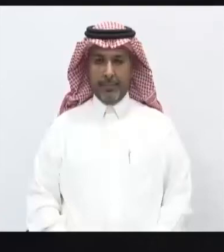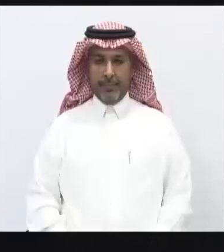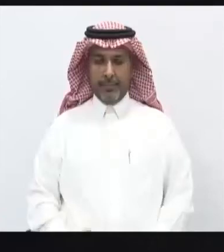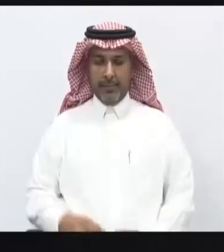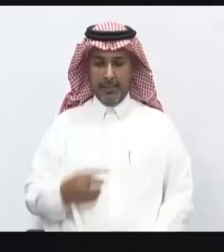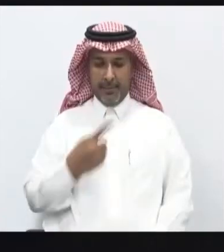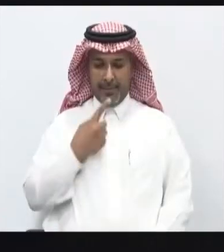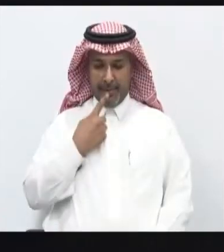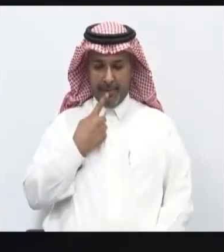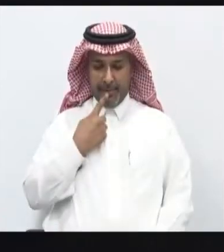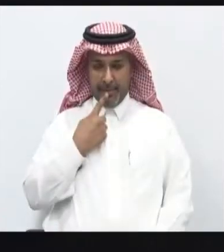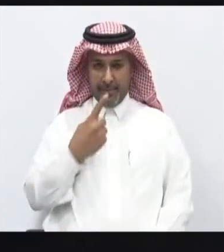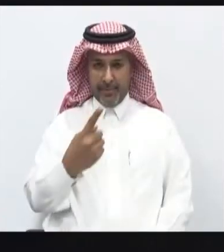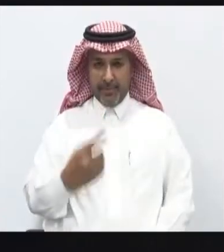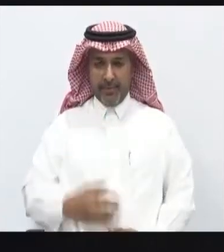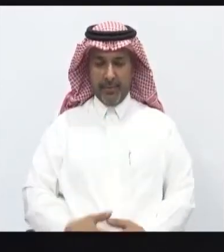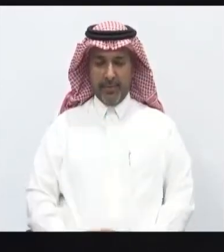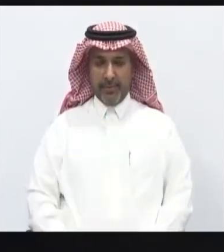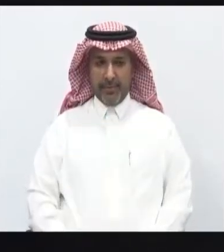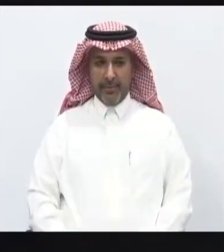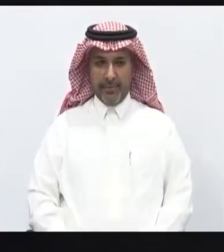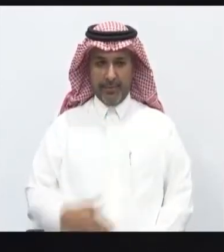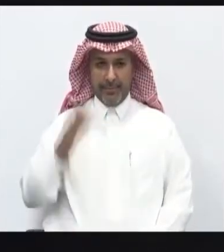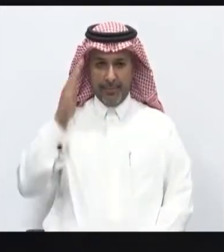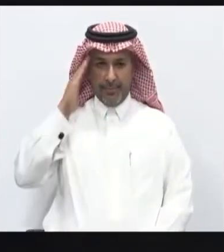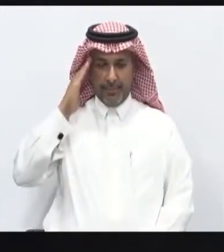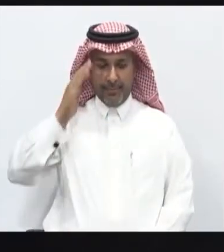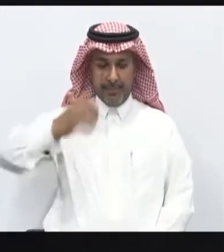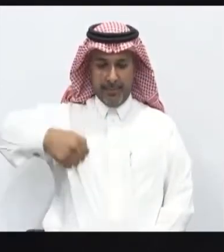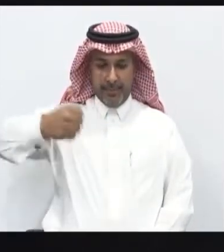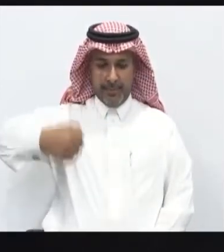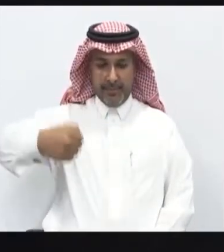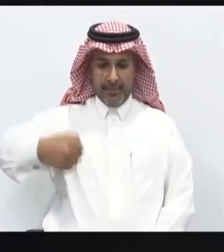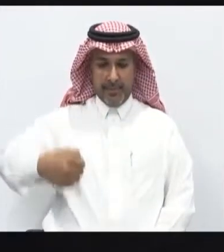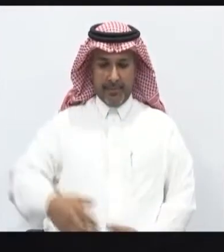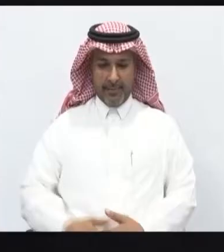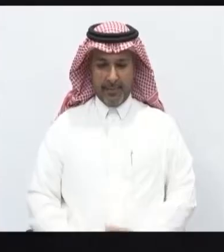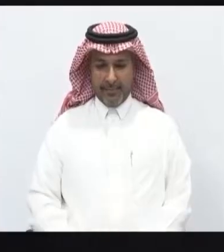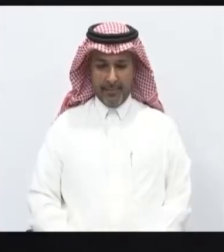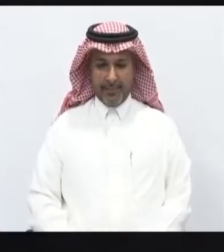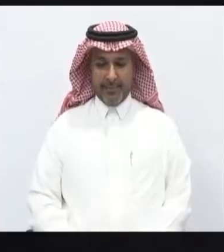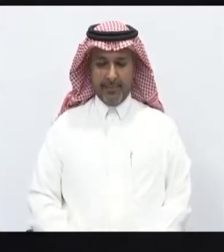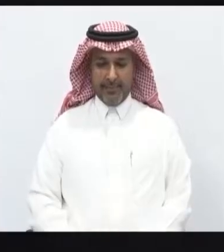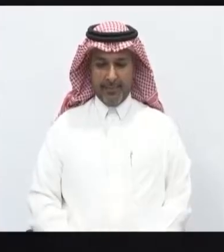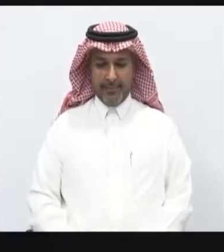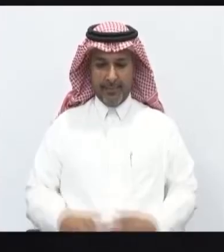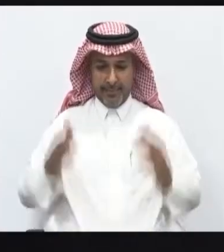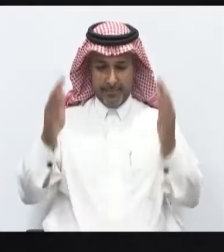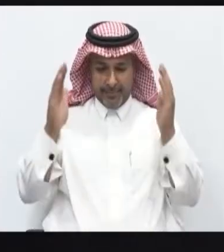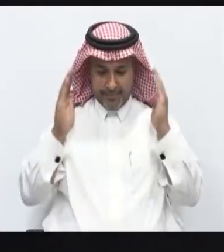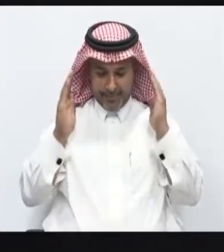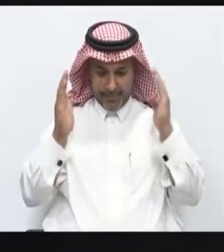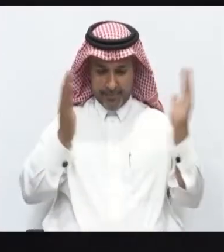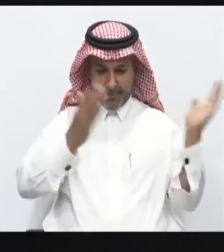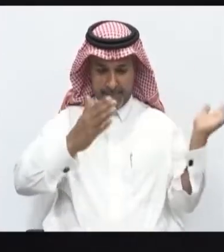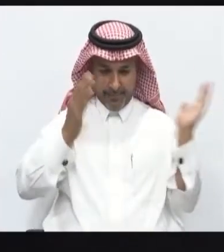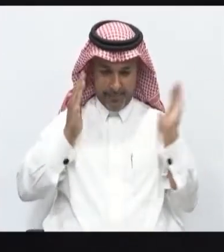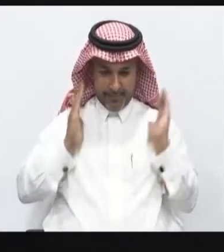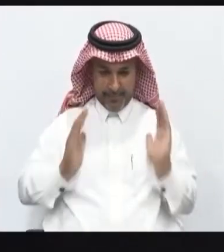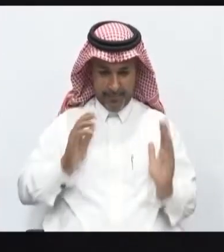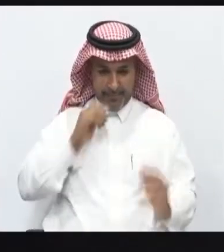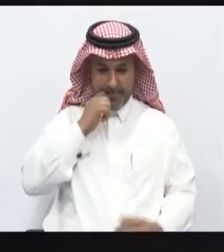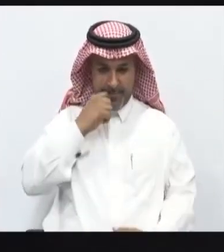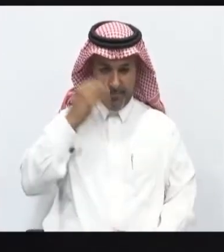بسم الله الرحمن الرحيم السلام عليكم ورحمه الله وبركاته اهلا وسهلا بكم في درس جديد من دروس الكيمياء